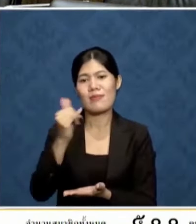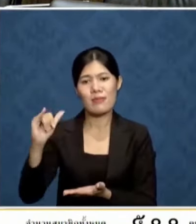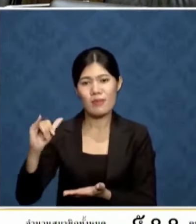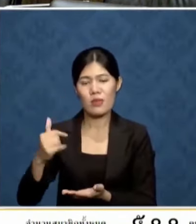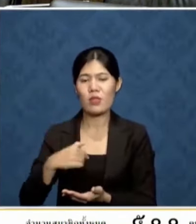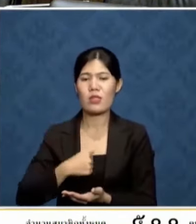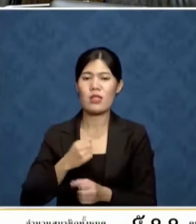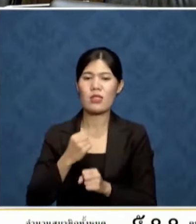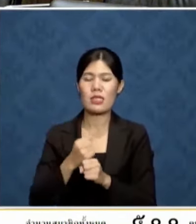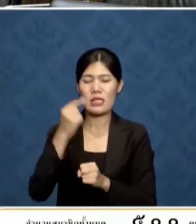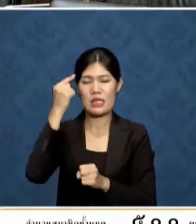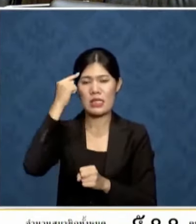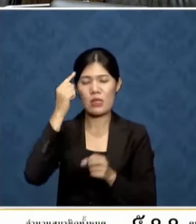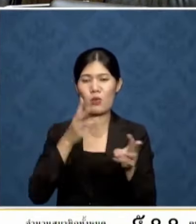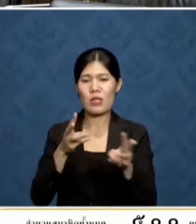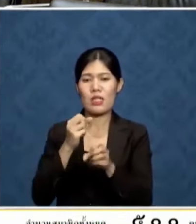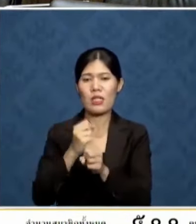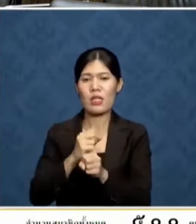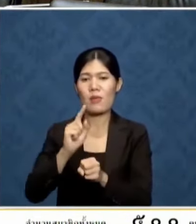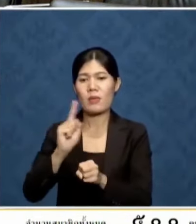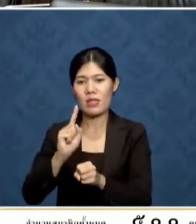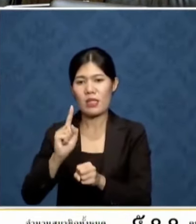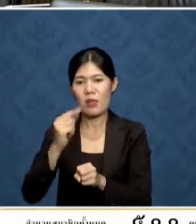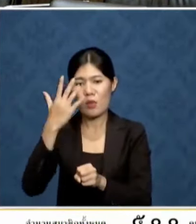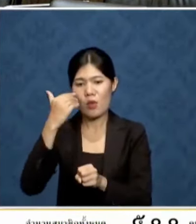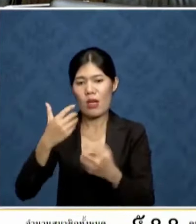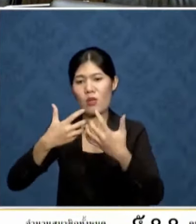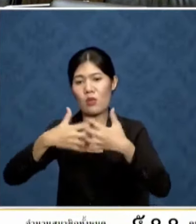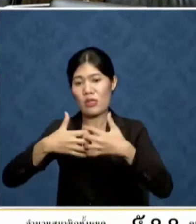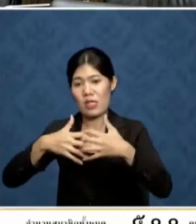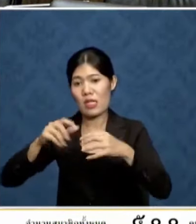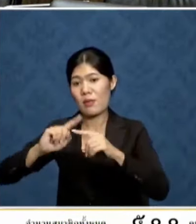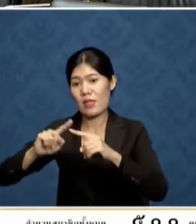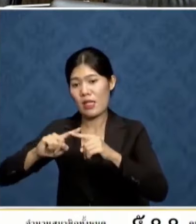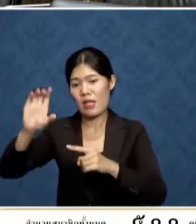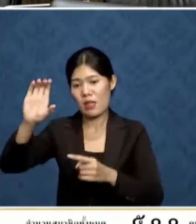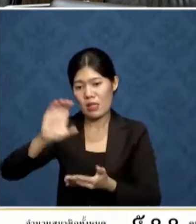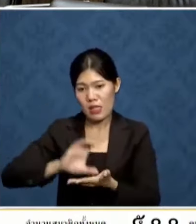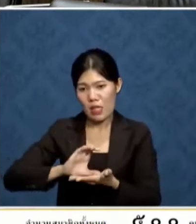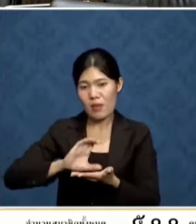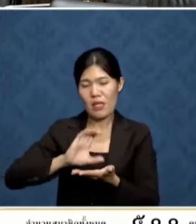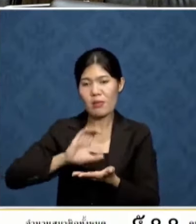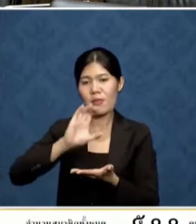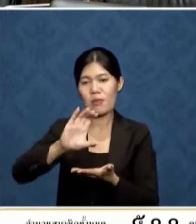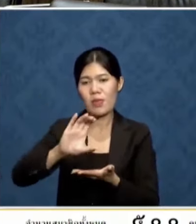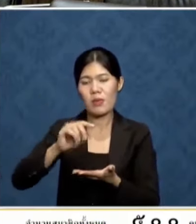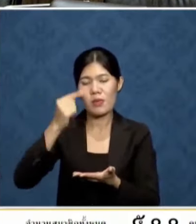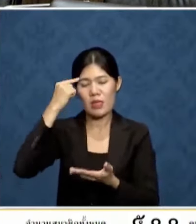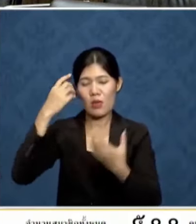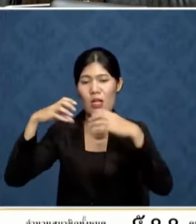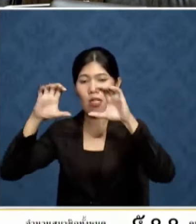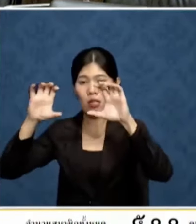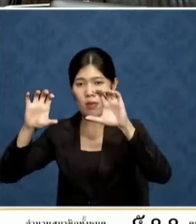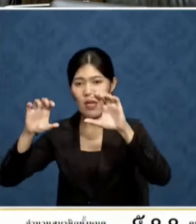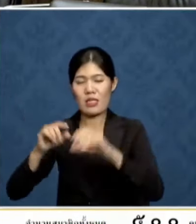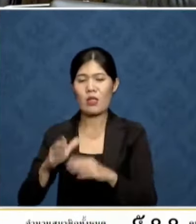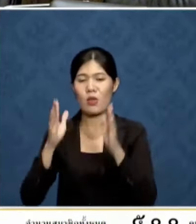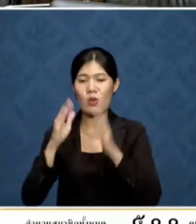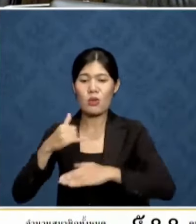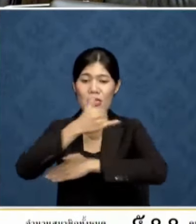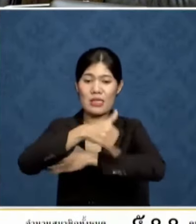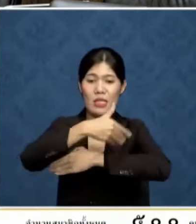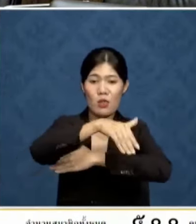อุตสาหกรรมต่างๆย้ายฐานกผลิตออกไปจากไทยด้วยนะครับเราพูดกันมากเหลือเกินครับว่ารัฐบาลจะดึงการลงทุนจากต่างชาติเข้ามาครับเมื่อเช้าท่าน